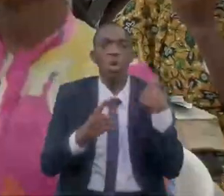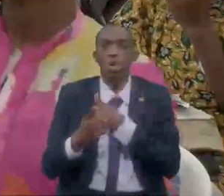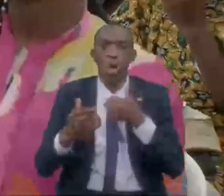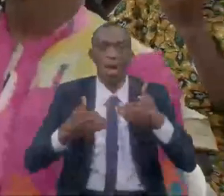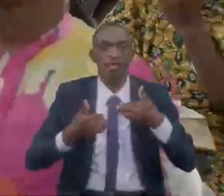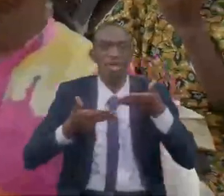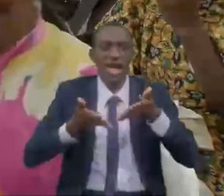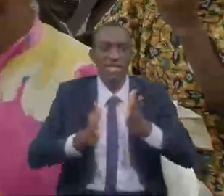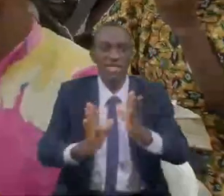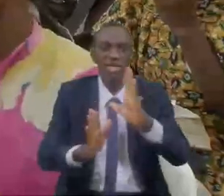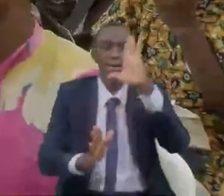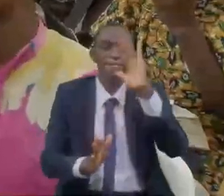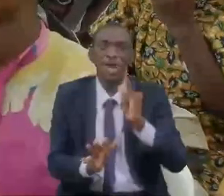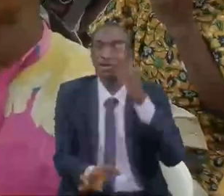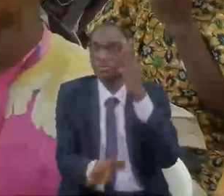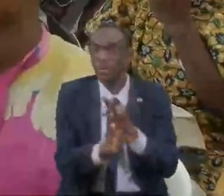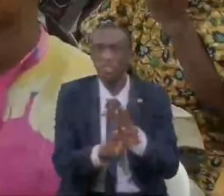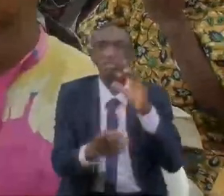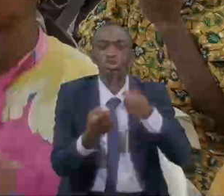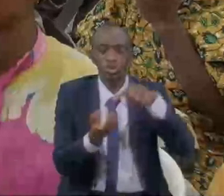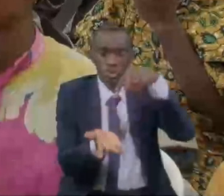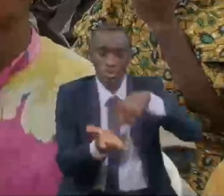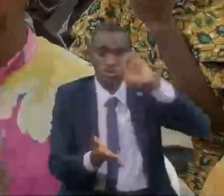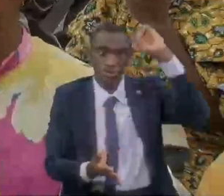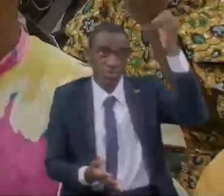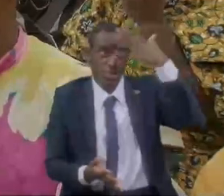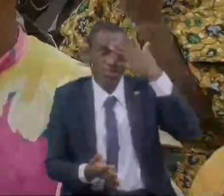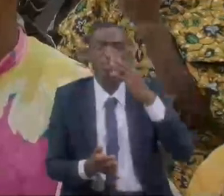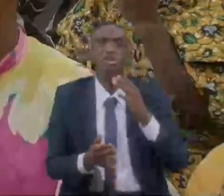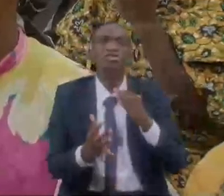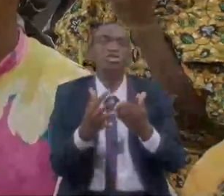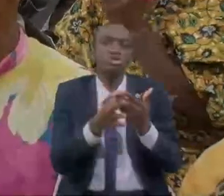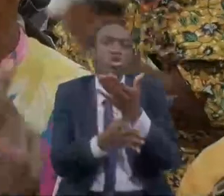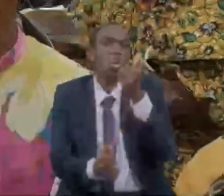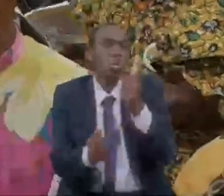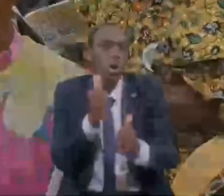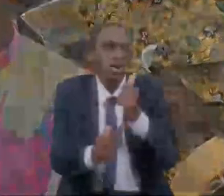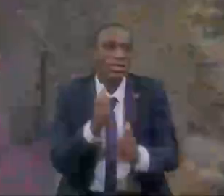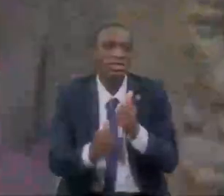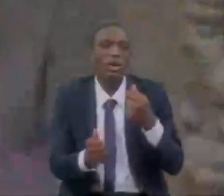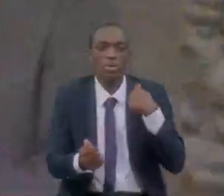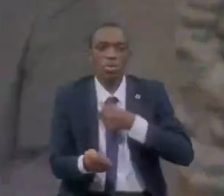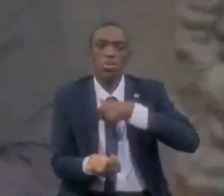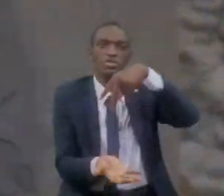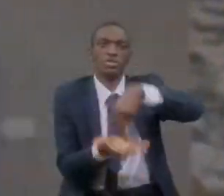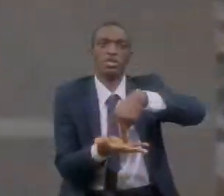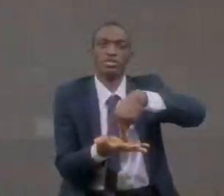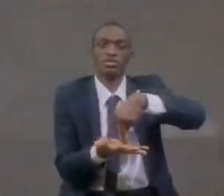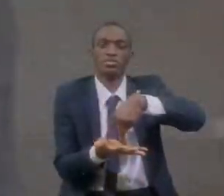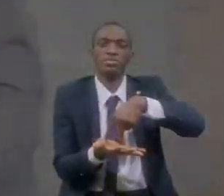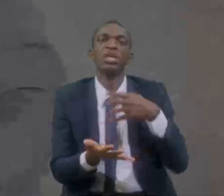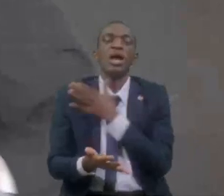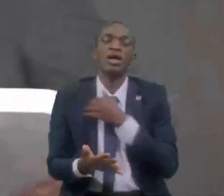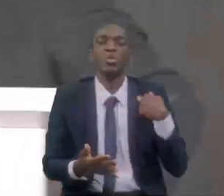nous devons d'avoir eu par la foi accès à cette grâce dans laquelle nous demeurons fermes. Et nous